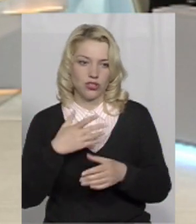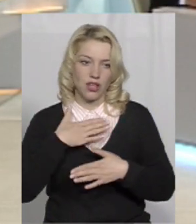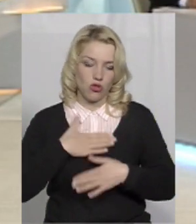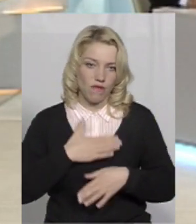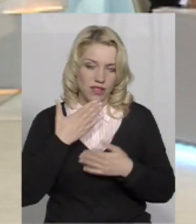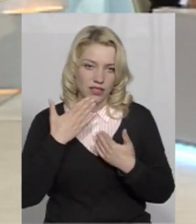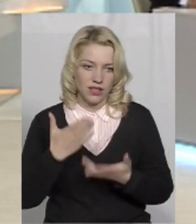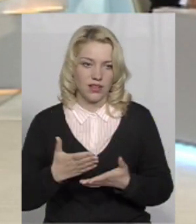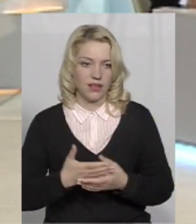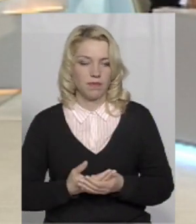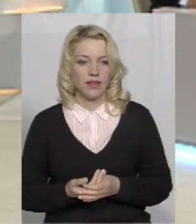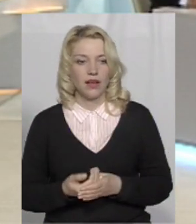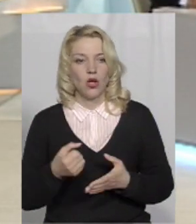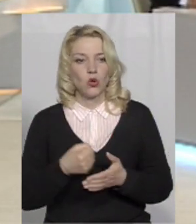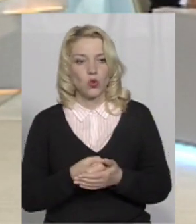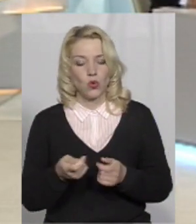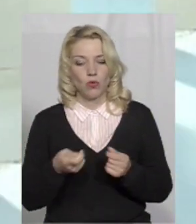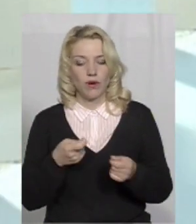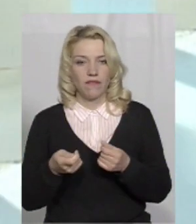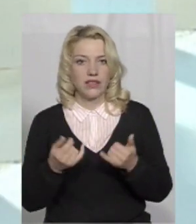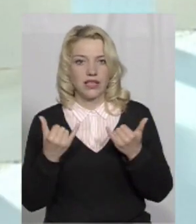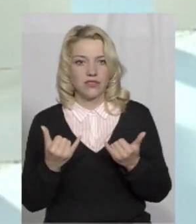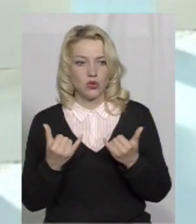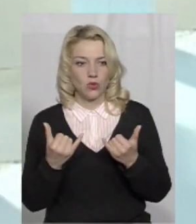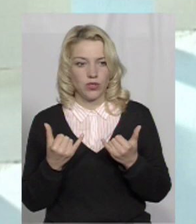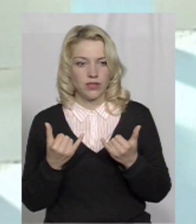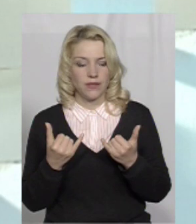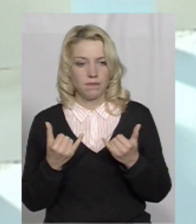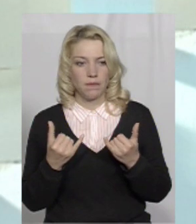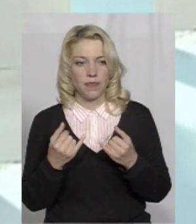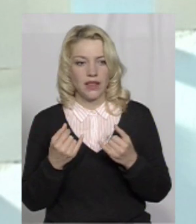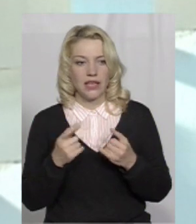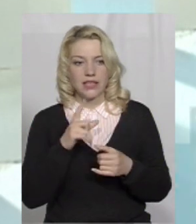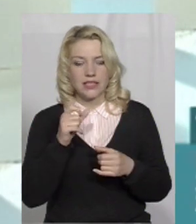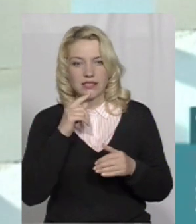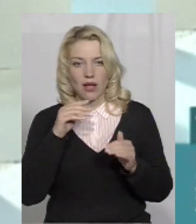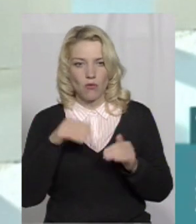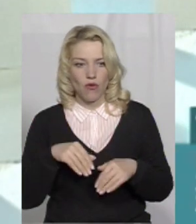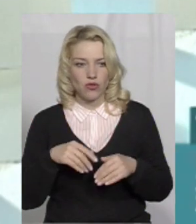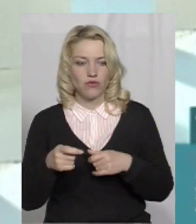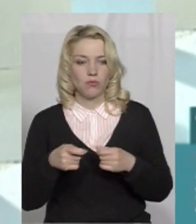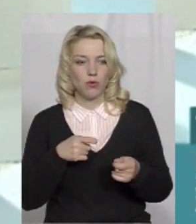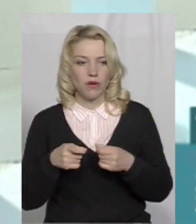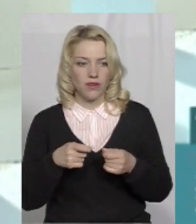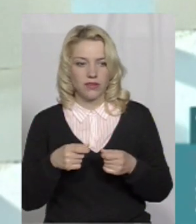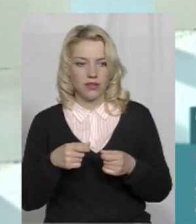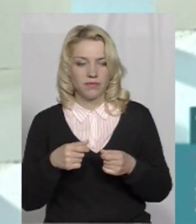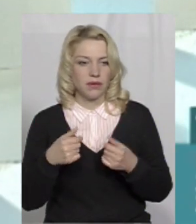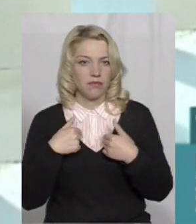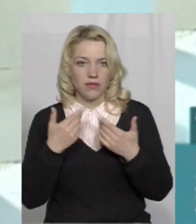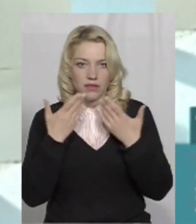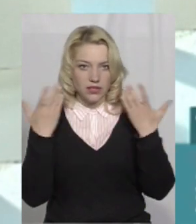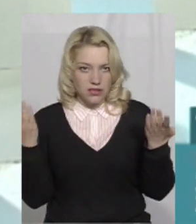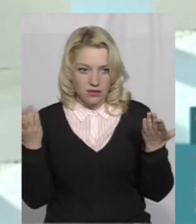задовольнили... До управителів сьогодні, за замовчуванням управителів, мені така історія невідома. Так, так,